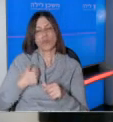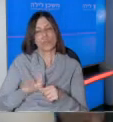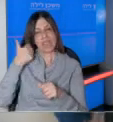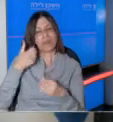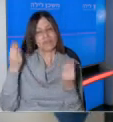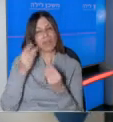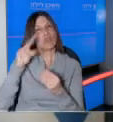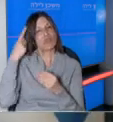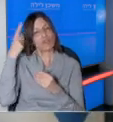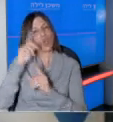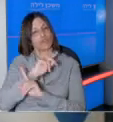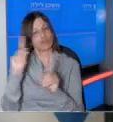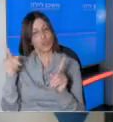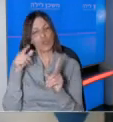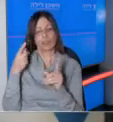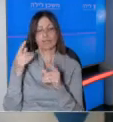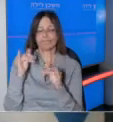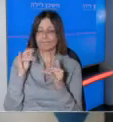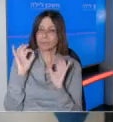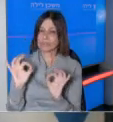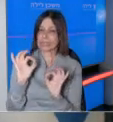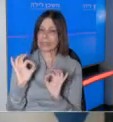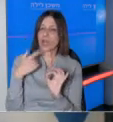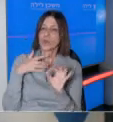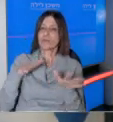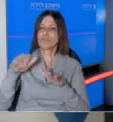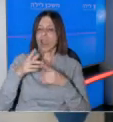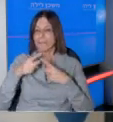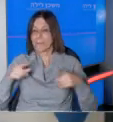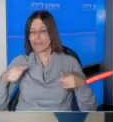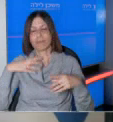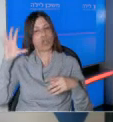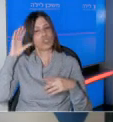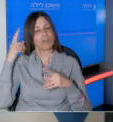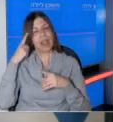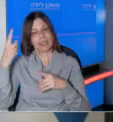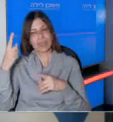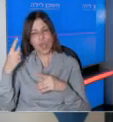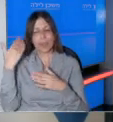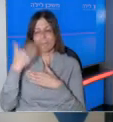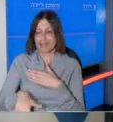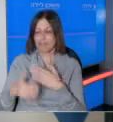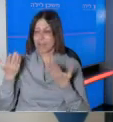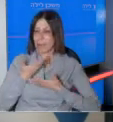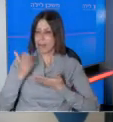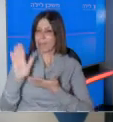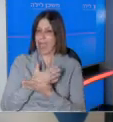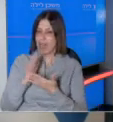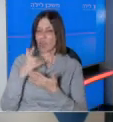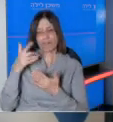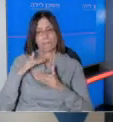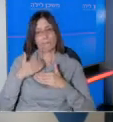זה בסדר גמור, אנחנו ממשלה מגוונת, אנחנו מקשיבים לדעות, בסופו של דבר מתכנסים להחלטות